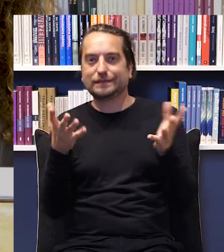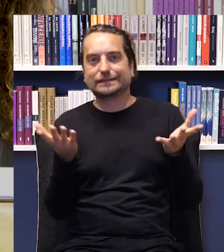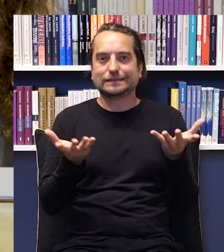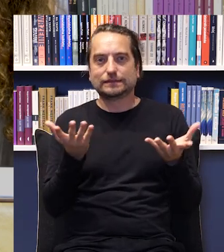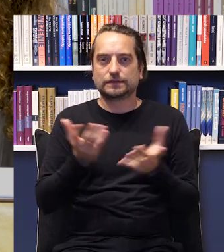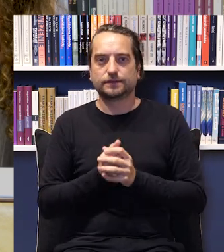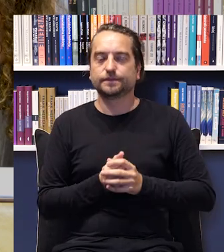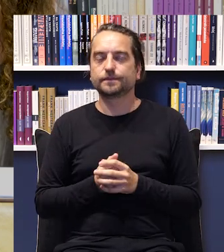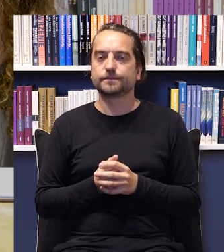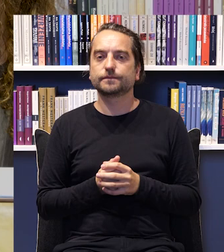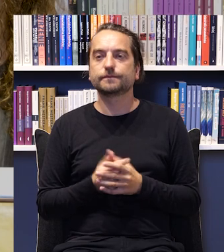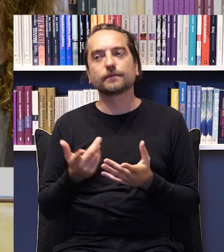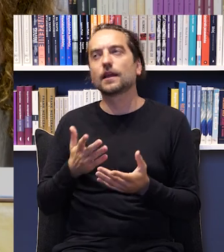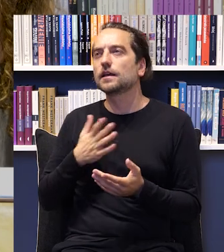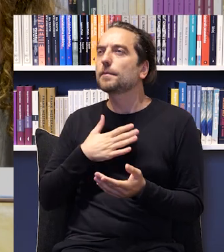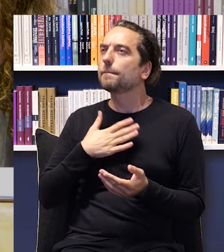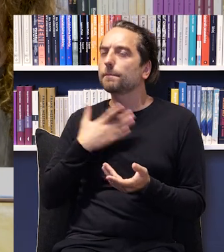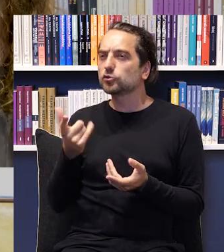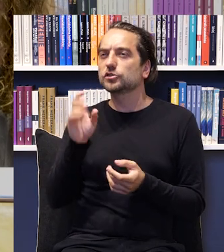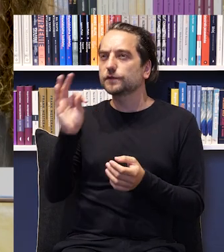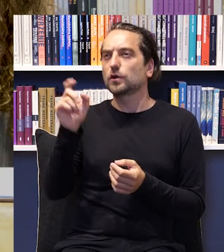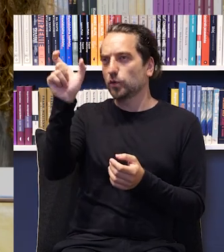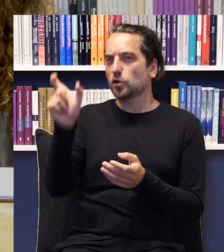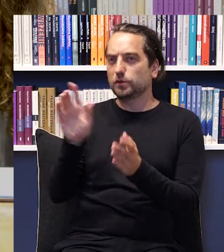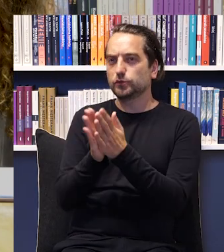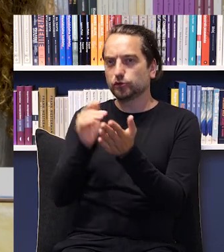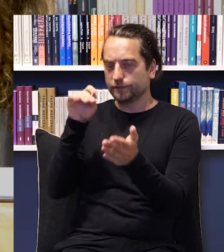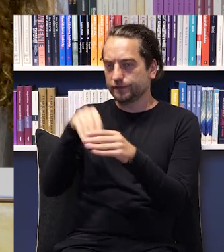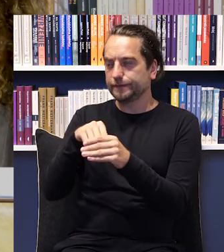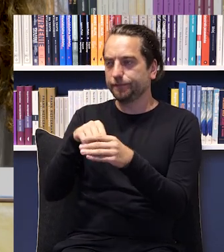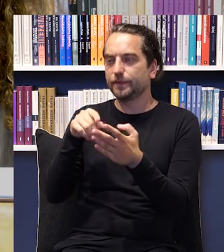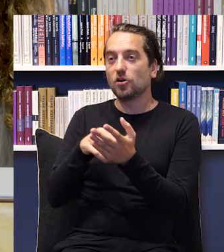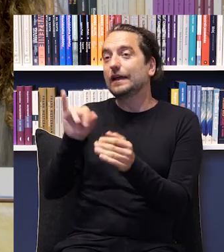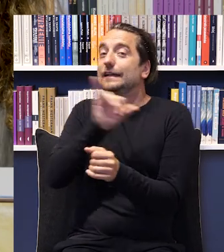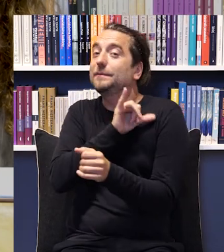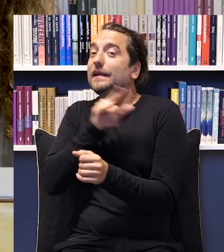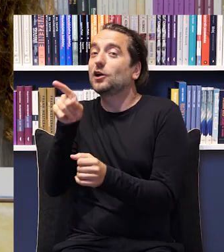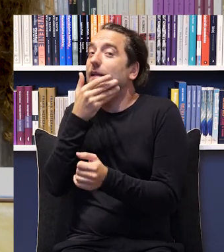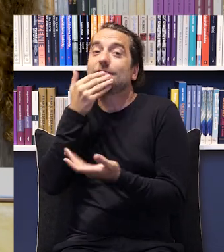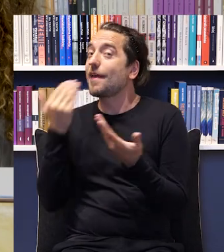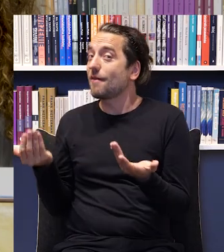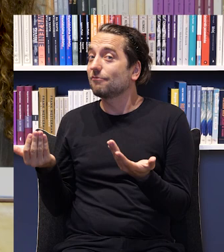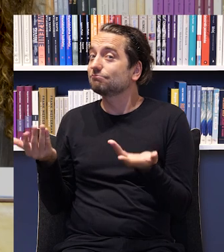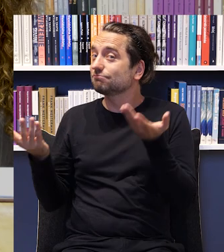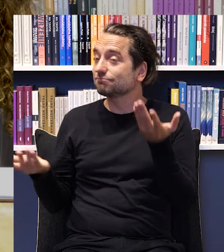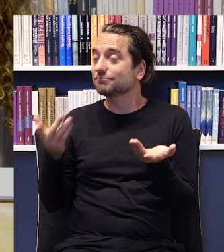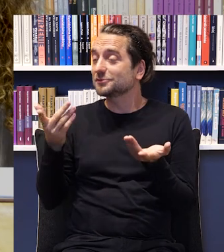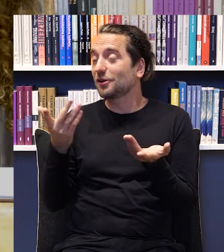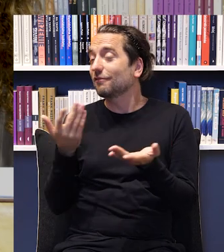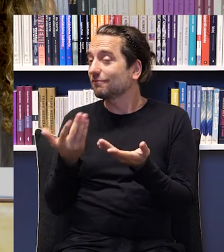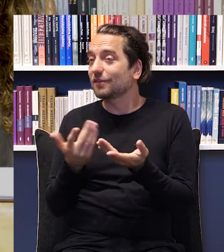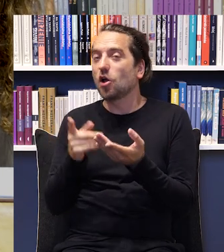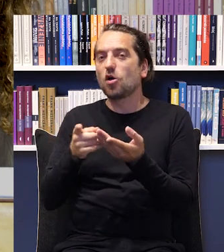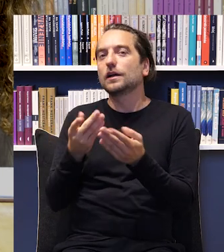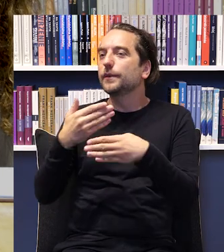bardzo. Bo ja mam poczucie, że ta twoja bohaterka, która nie ma imienia, co też nie bez znaczenia, ona się oddziela na